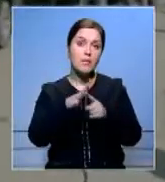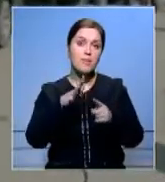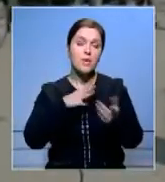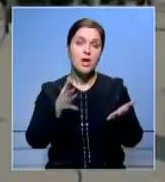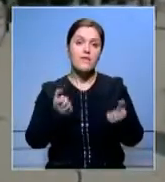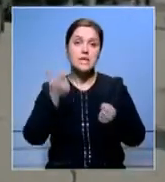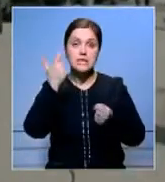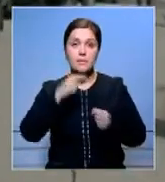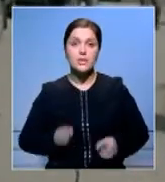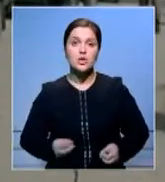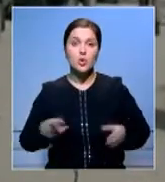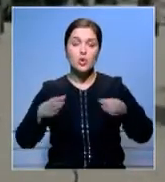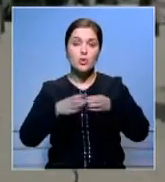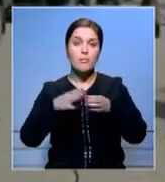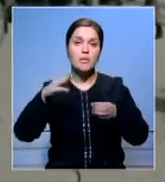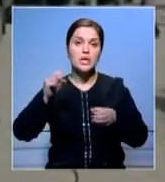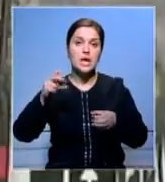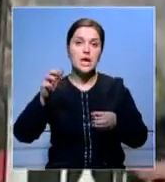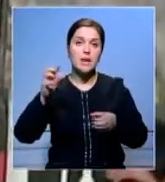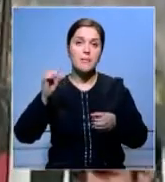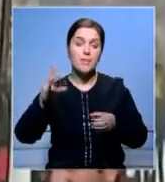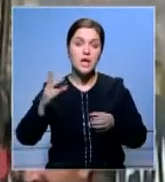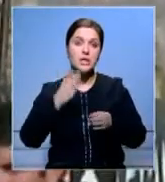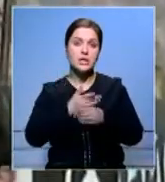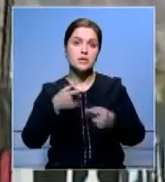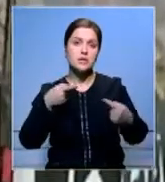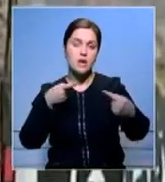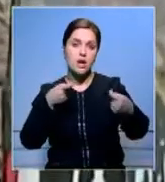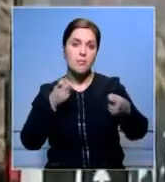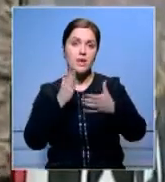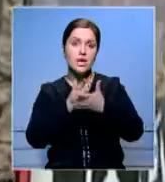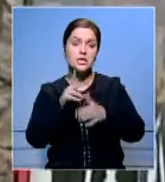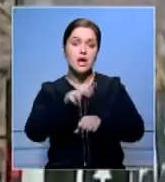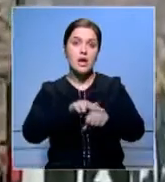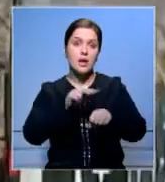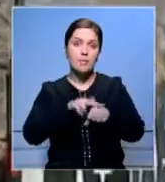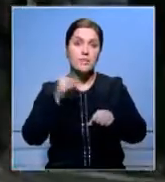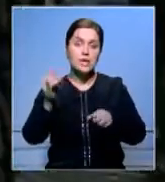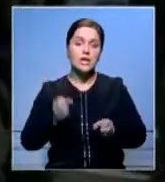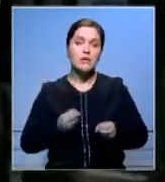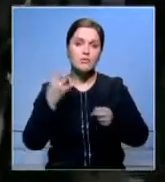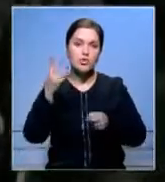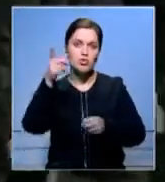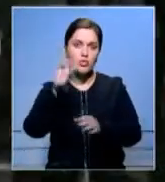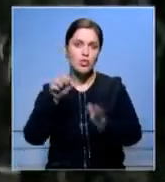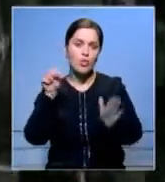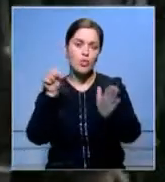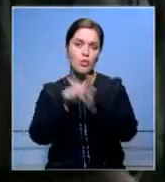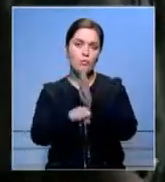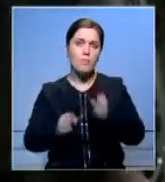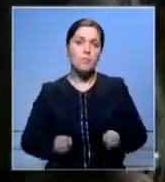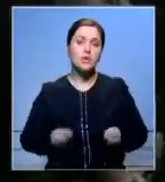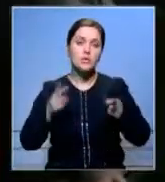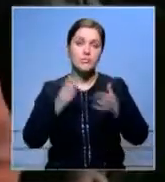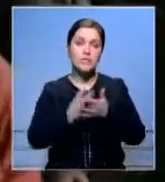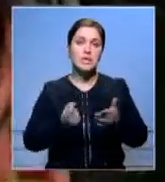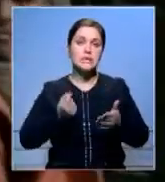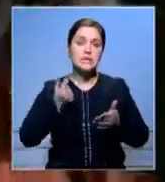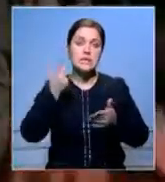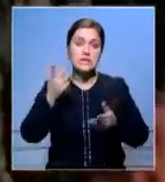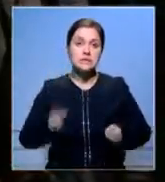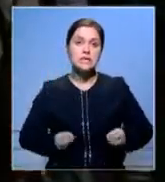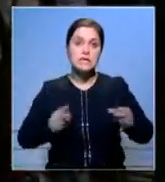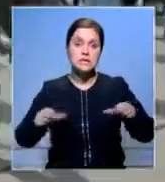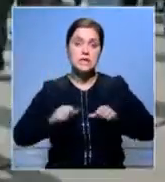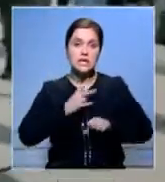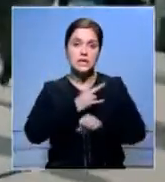себя террористическая группировка «Талибан». В ходе перестрелки силы безопасности ликвидировали четырех нападавших. Не исключено, что несколько террористов